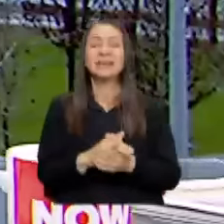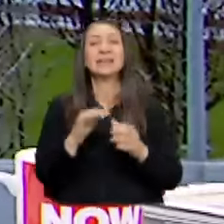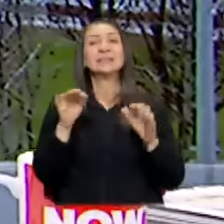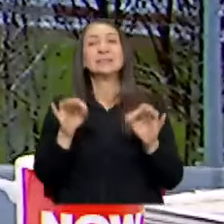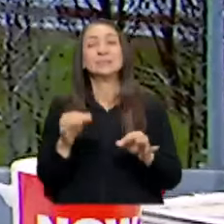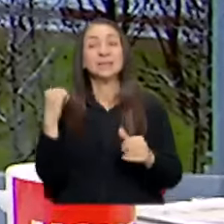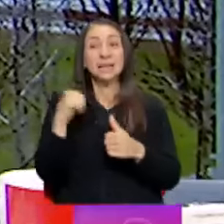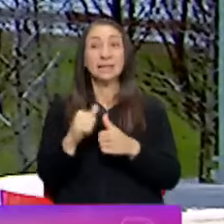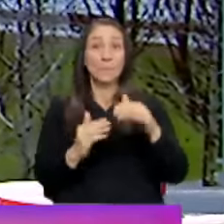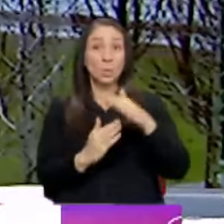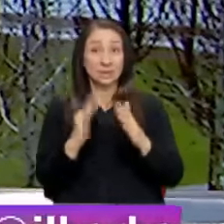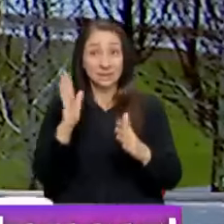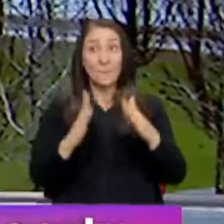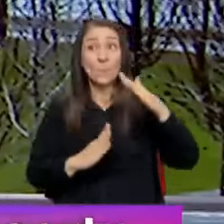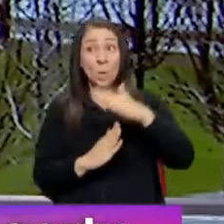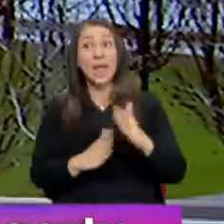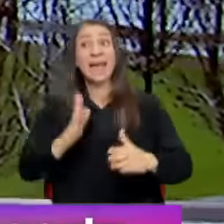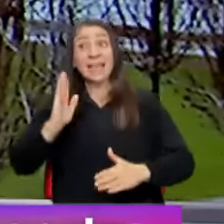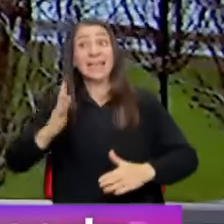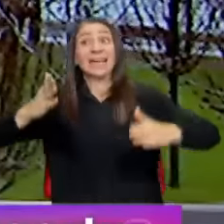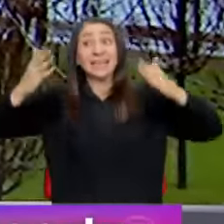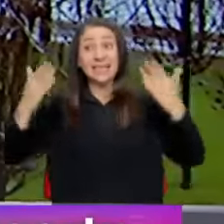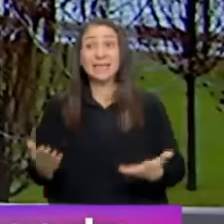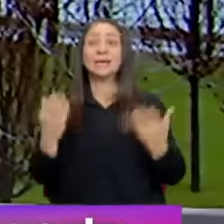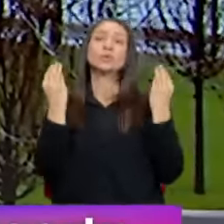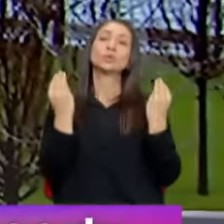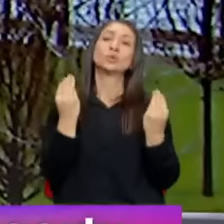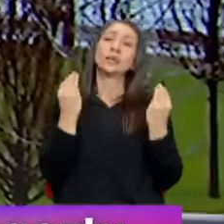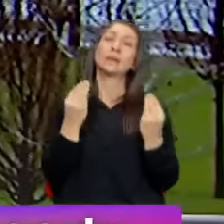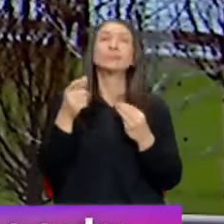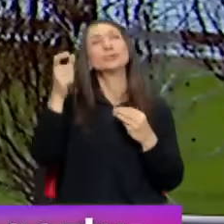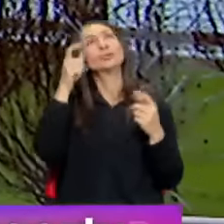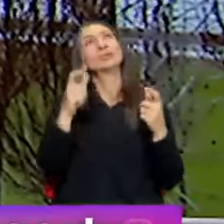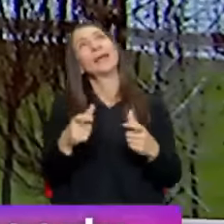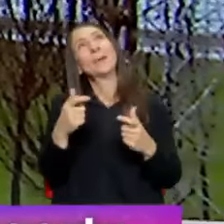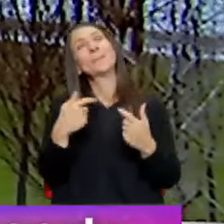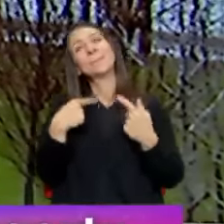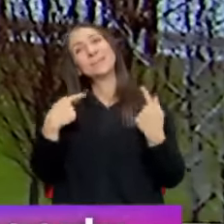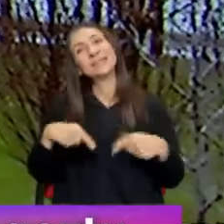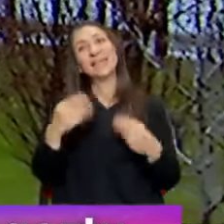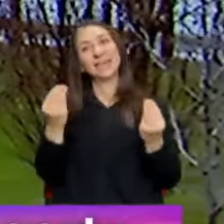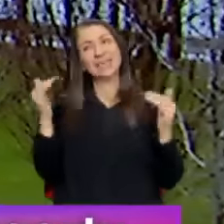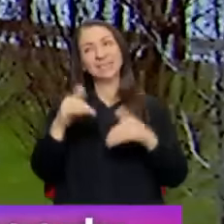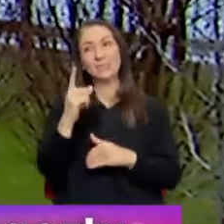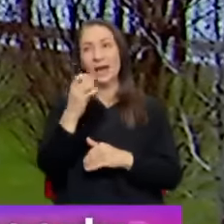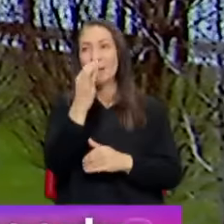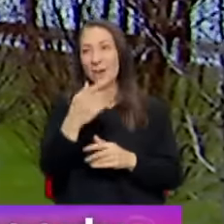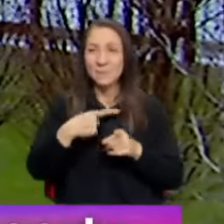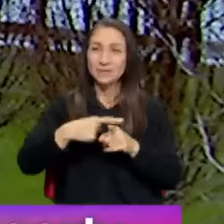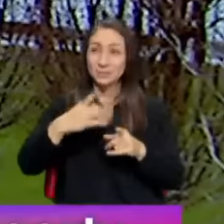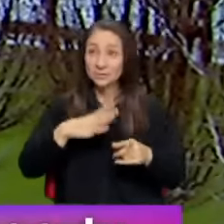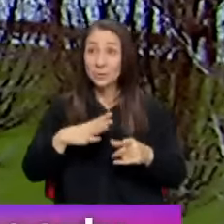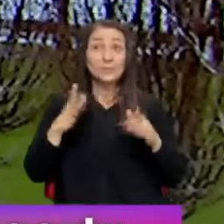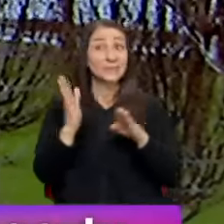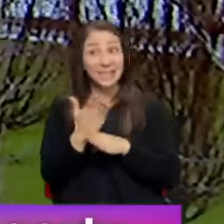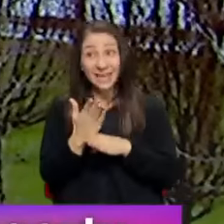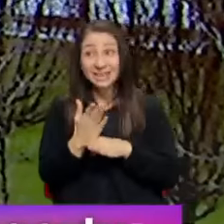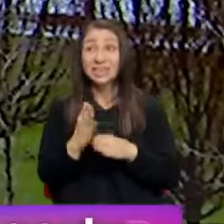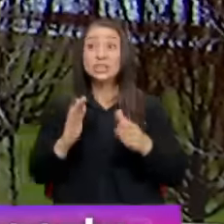Şimdi yeniden molaya gideceğiz. Molaya giderken de güzel, bu ülkeye, bizlere iyi de gelecek bir haberi paylaşacağız.